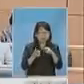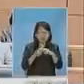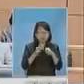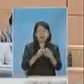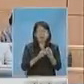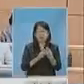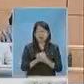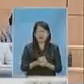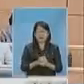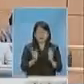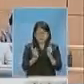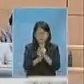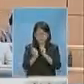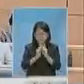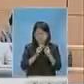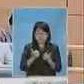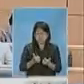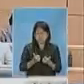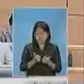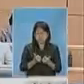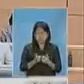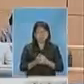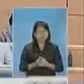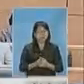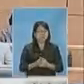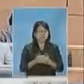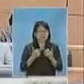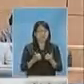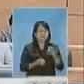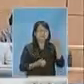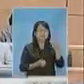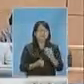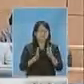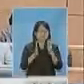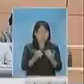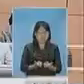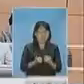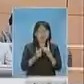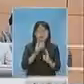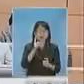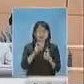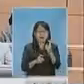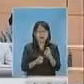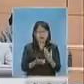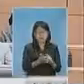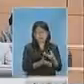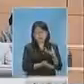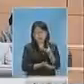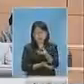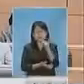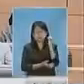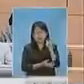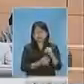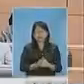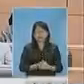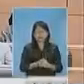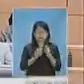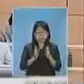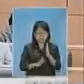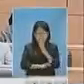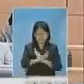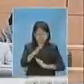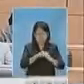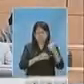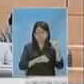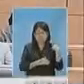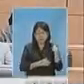คุยกันตอนนี้เหรอครับตอนที่คนตายก็ยังไม่ได้รับการเยียวยาคนพิการ